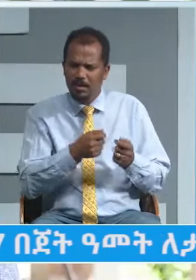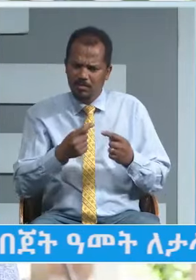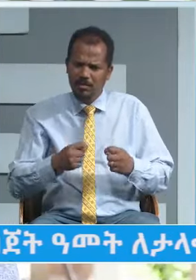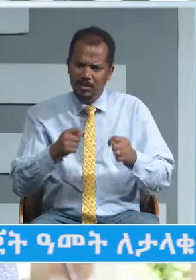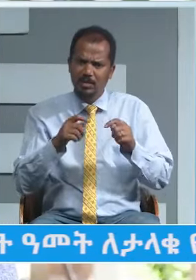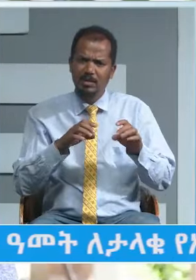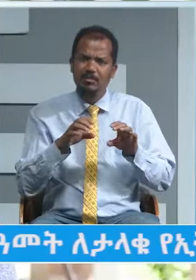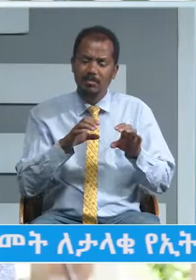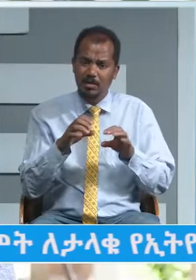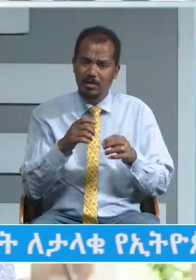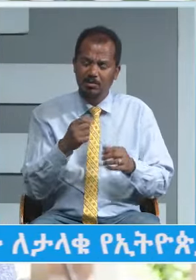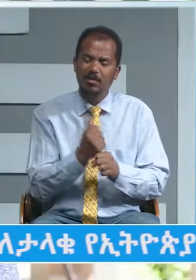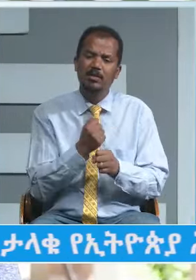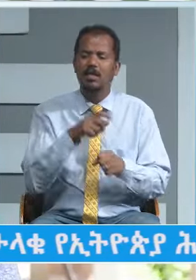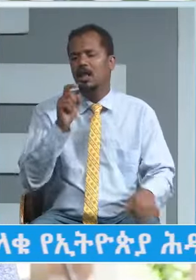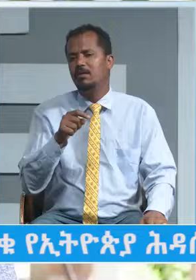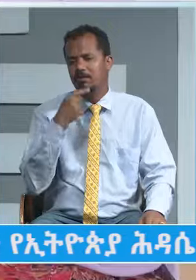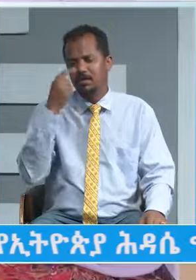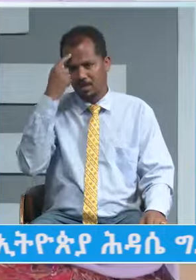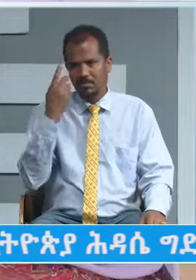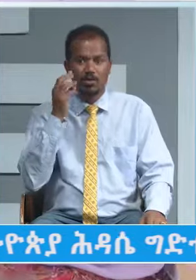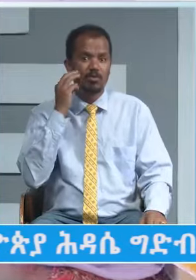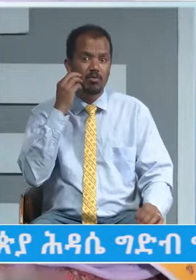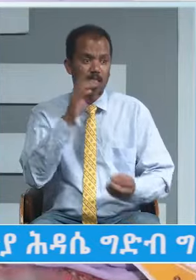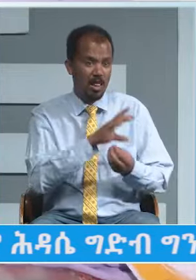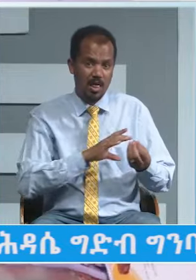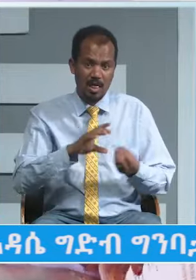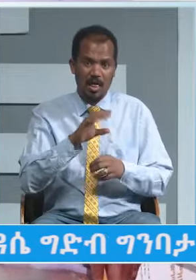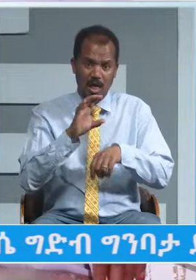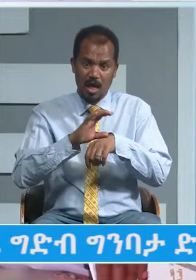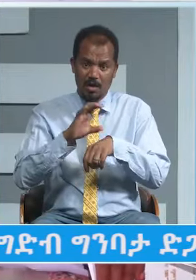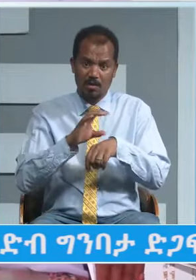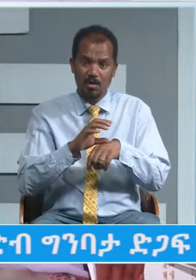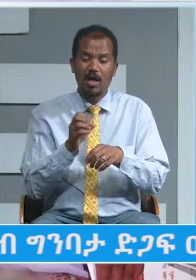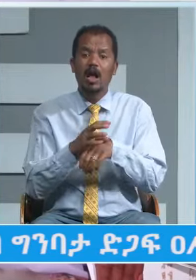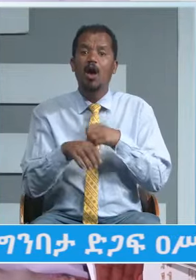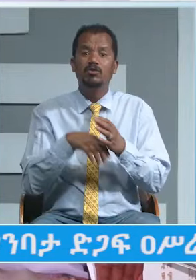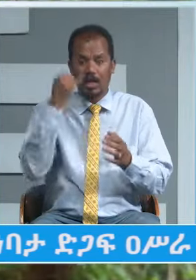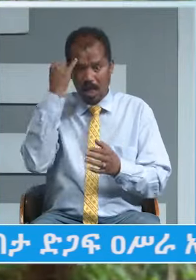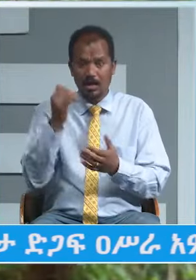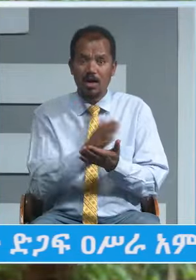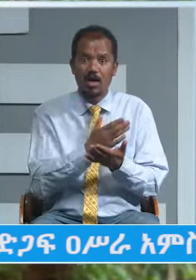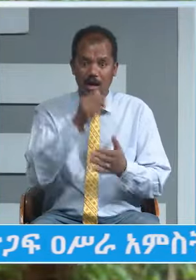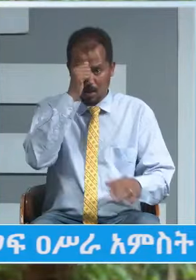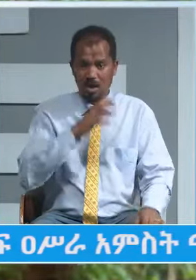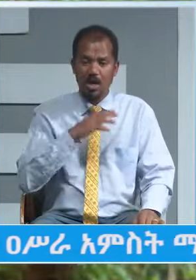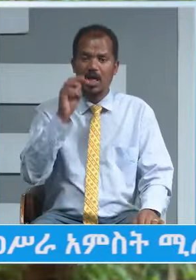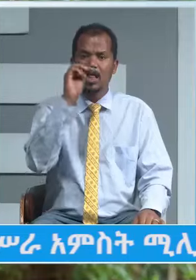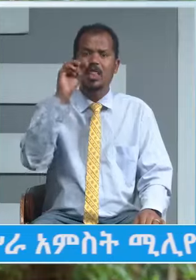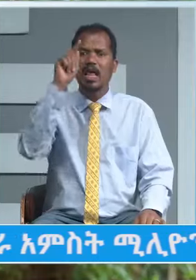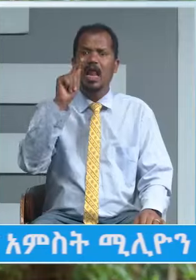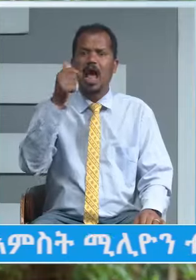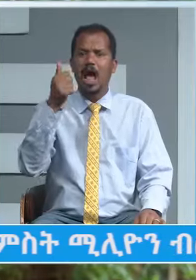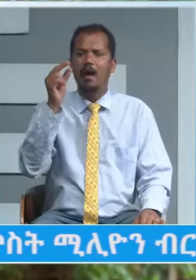ጥረት ማድረግ ውጤት እንዲመጣ መስራት አለበት ብዬ አምናለሁ። ከሶማሌ ክልል አብያተ ክርስቲያናት ካውንስል ሀሳባቸውን ያካፈሉት አቶ ጤና